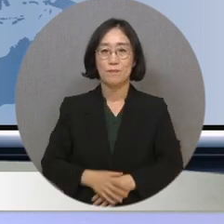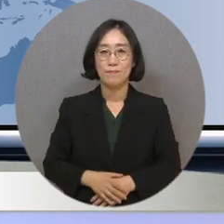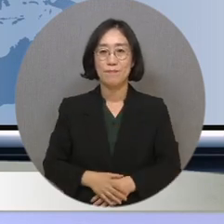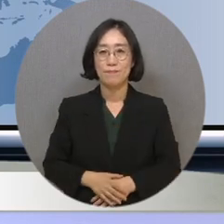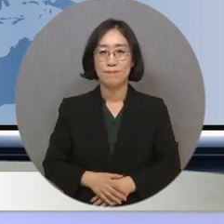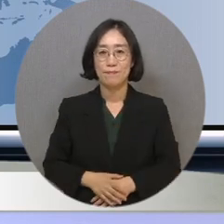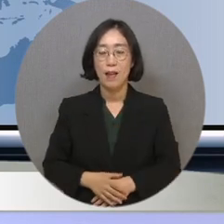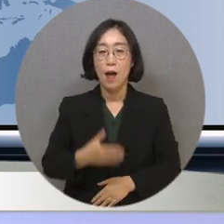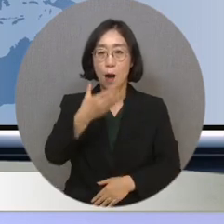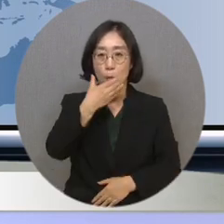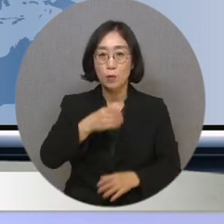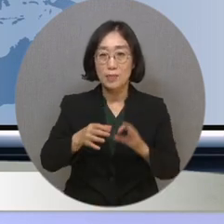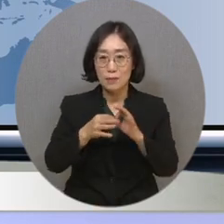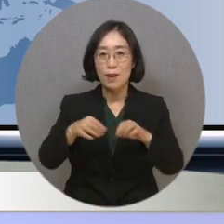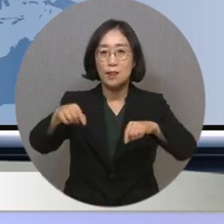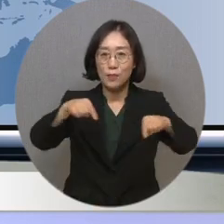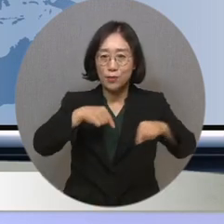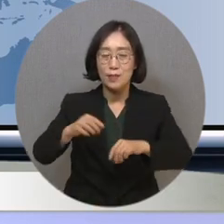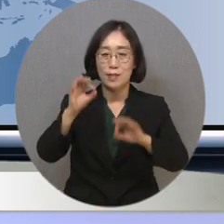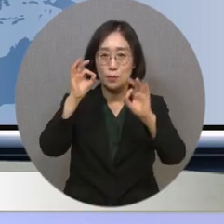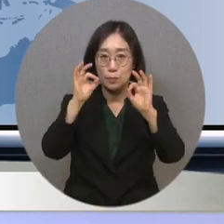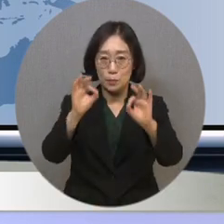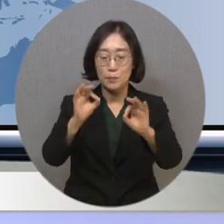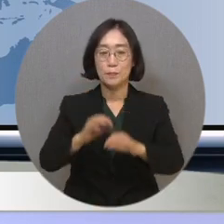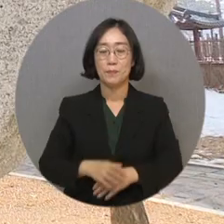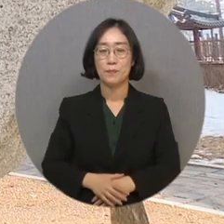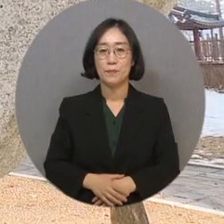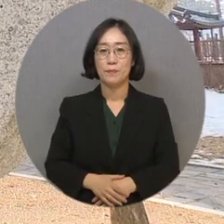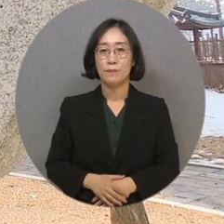이어서 복지계 정책 소식 만나보겠습니다.